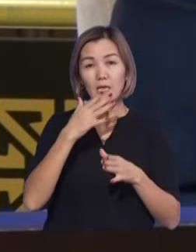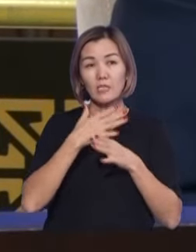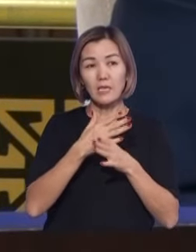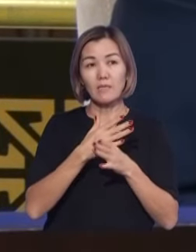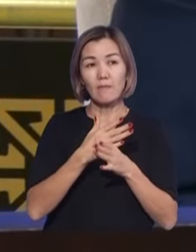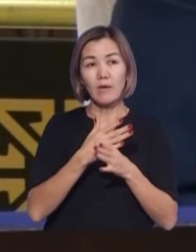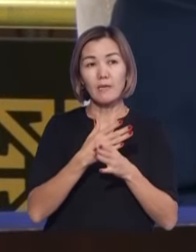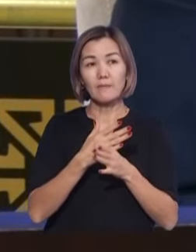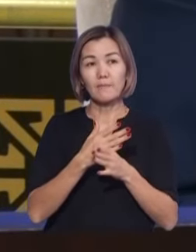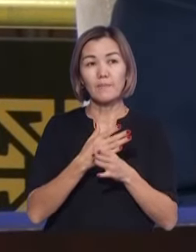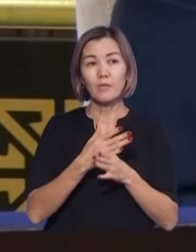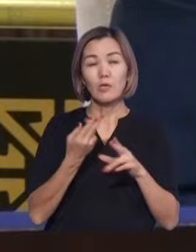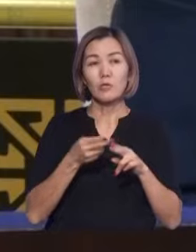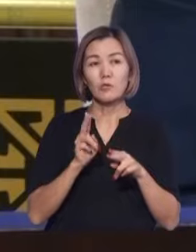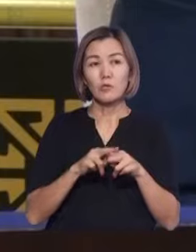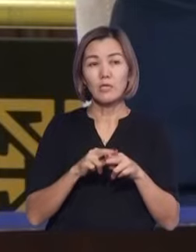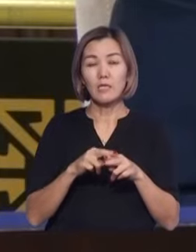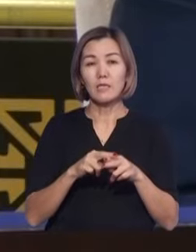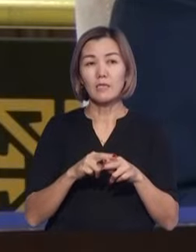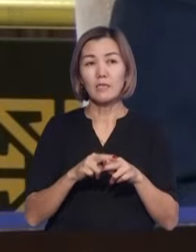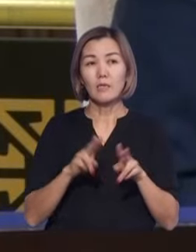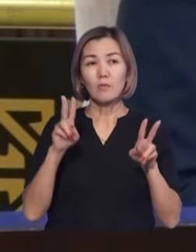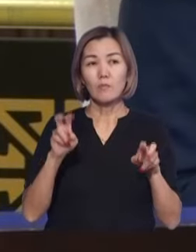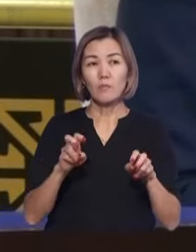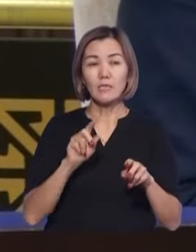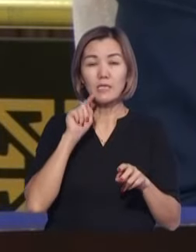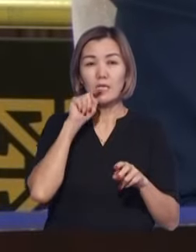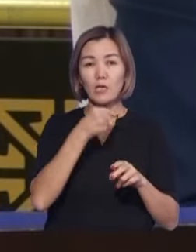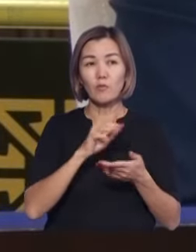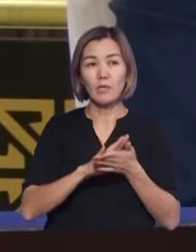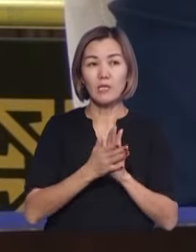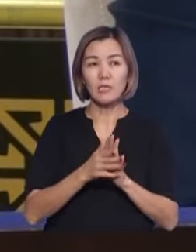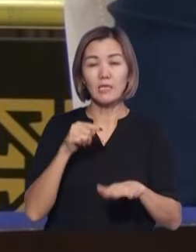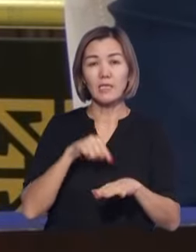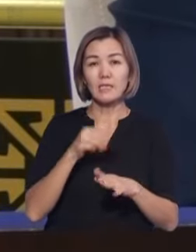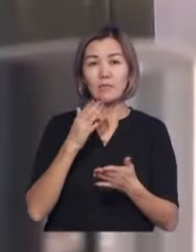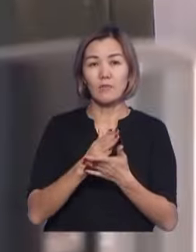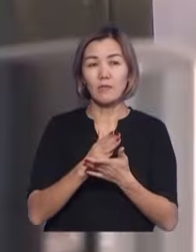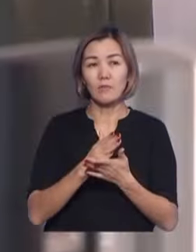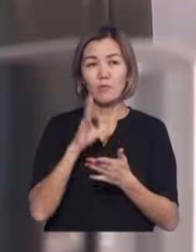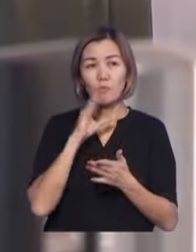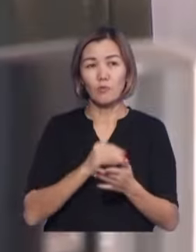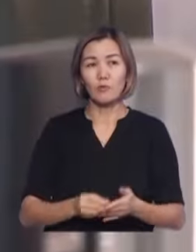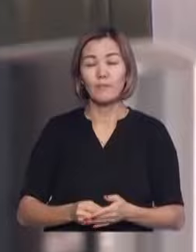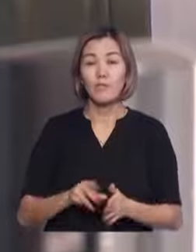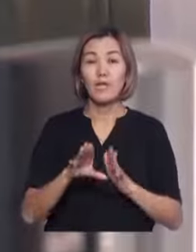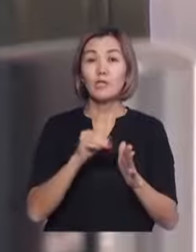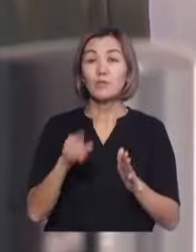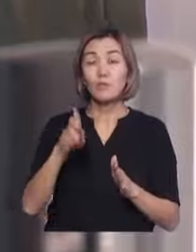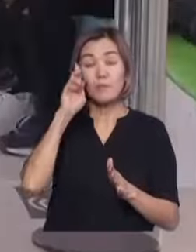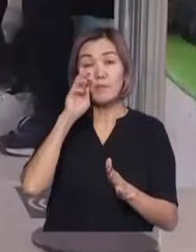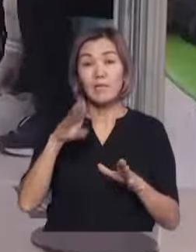көзі болып табылғандықтан бұл мәселе отбасының экономикалық жағдайына кері әсерін беруде. Депутаттың ойынша